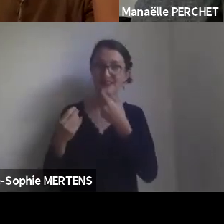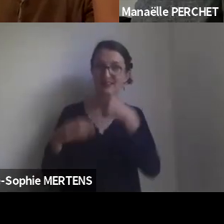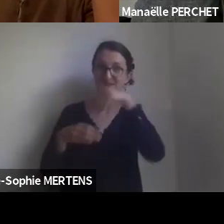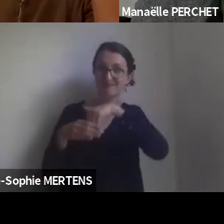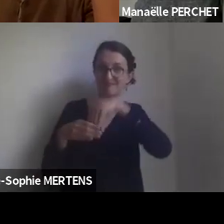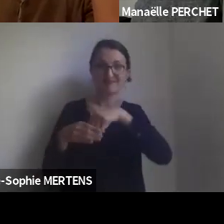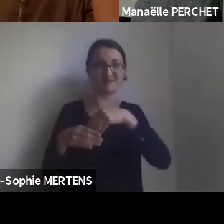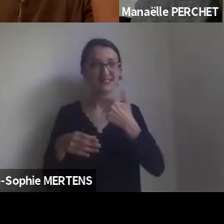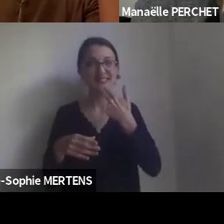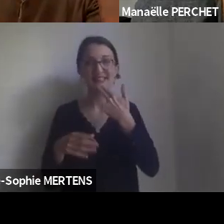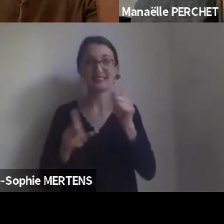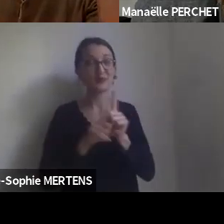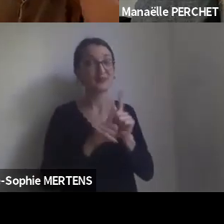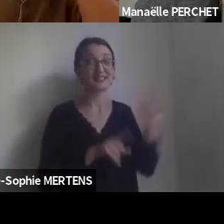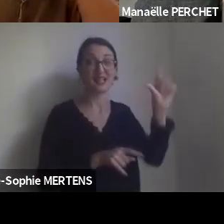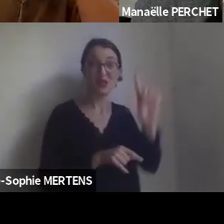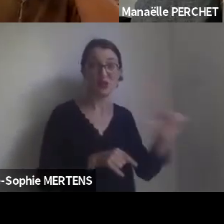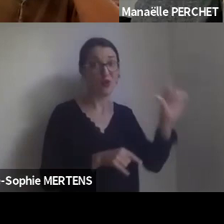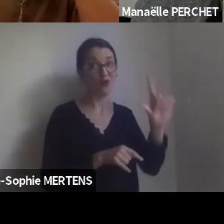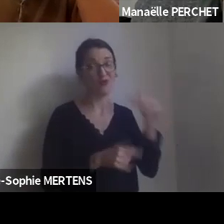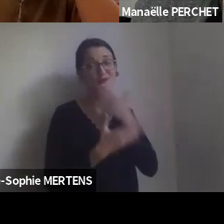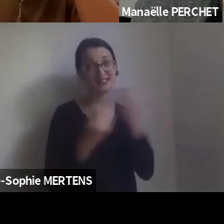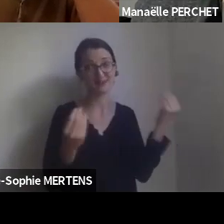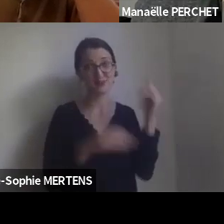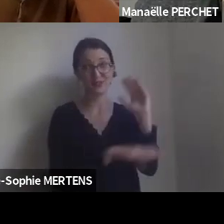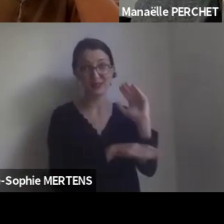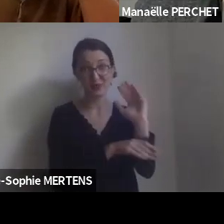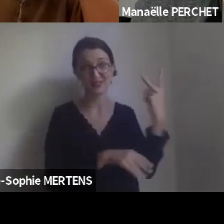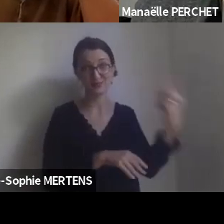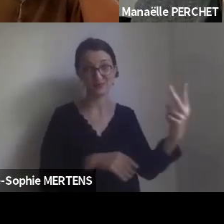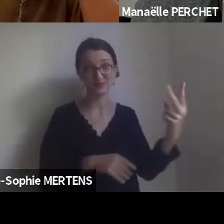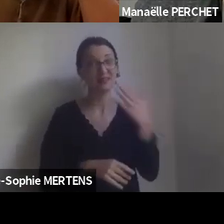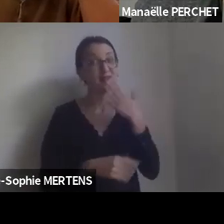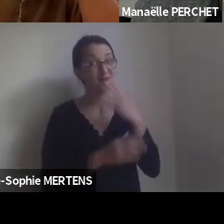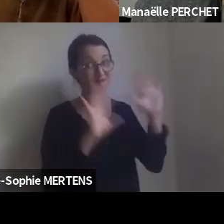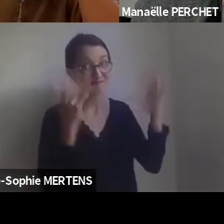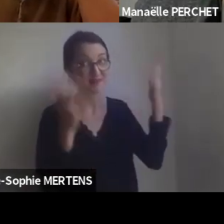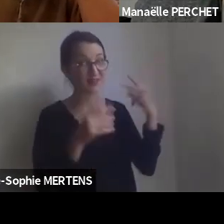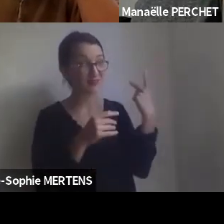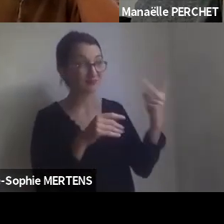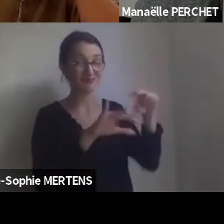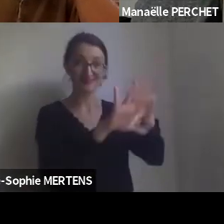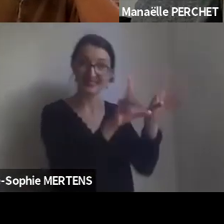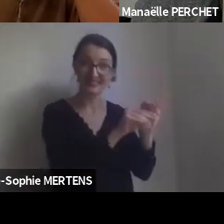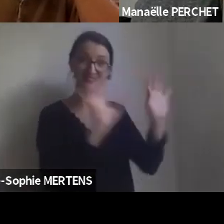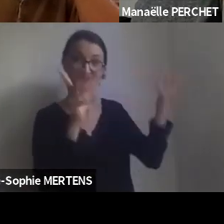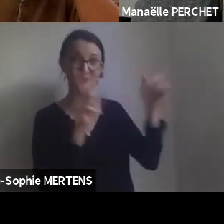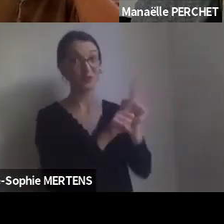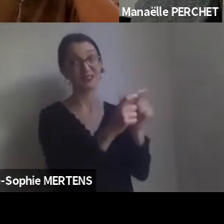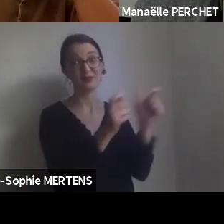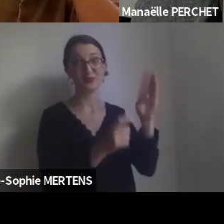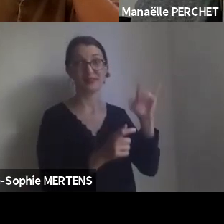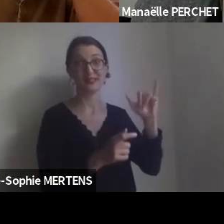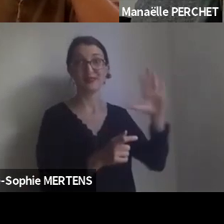merci beaucoup à Laurent d'avoir témoigné et bravo à toi, à toute ton équipe et à Bicom pour ce